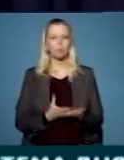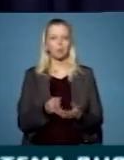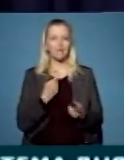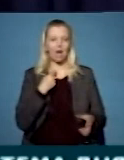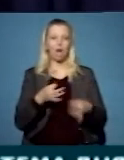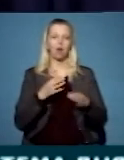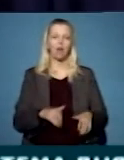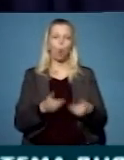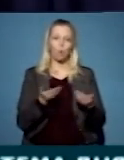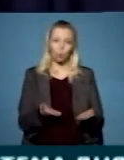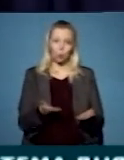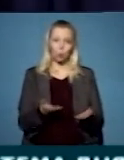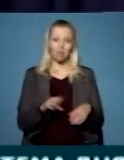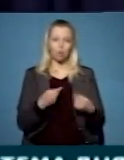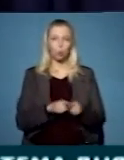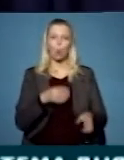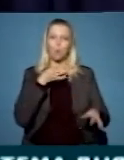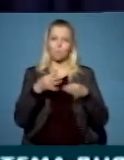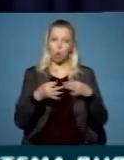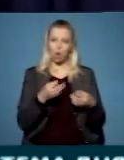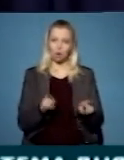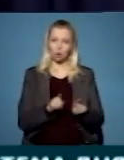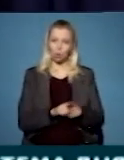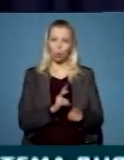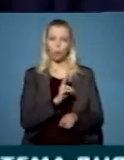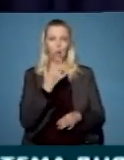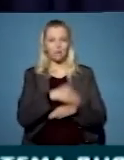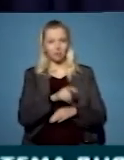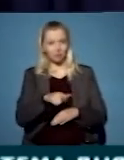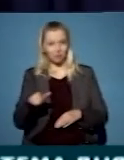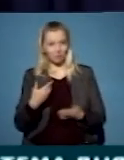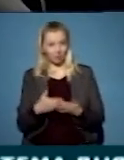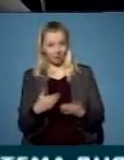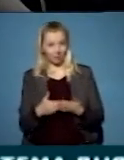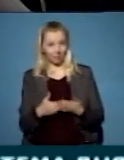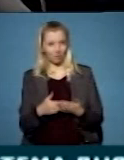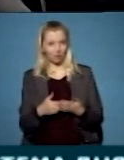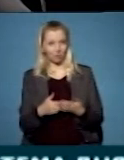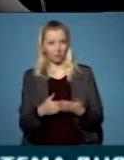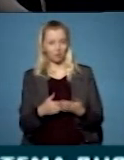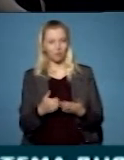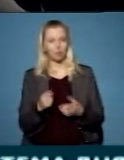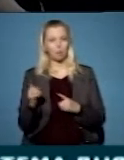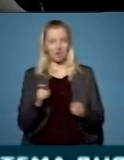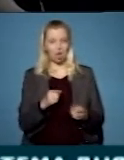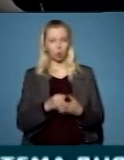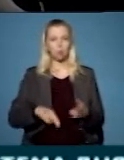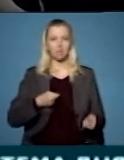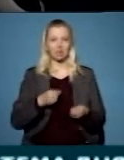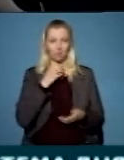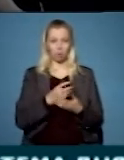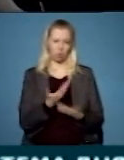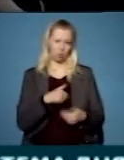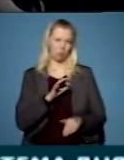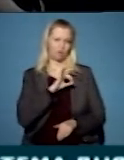рекомендую і даю таку пораду ще одну. Тобто, якщо хтось з іноземців все ж таки притягується до адміністративної відповідальності, ми будемо